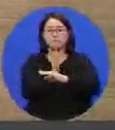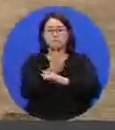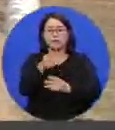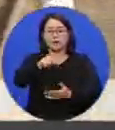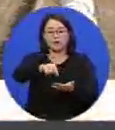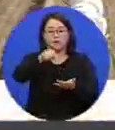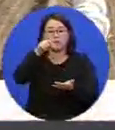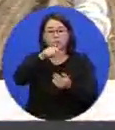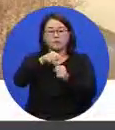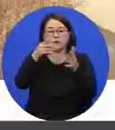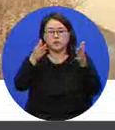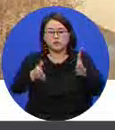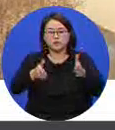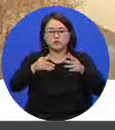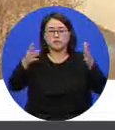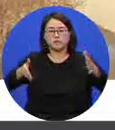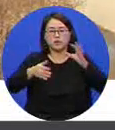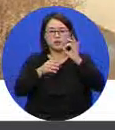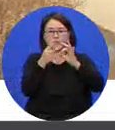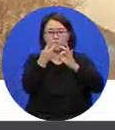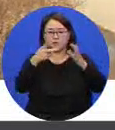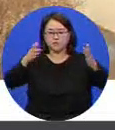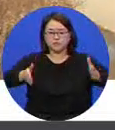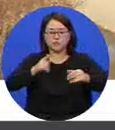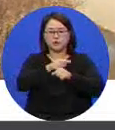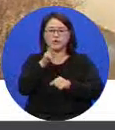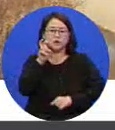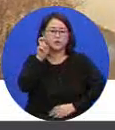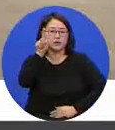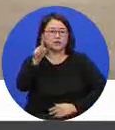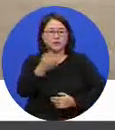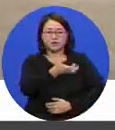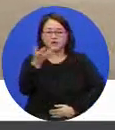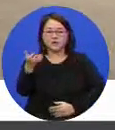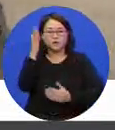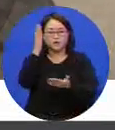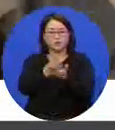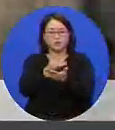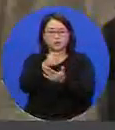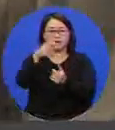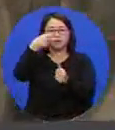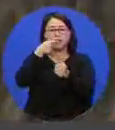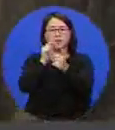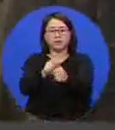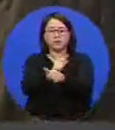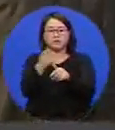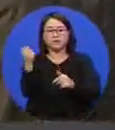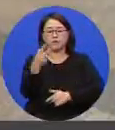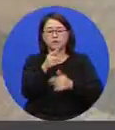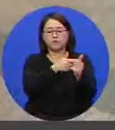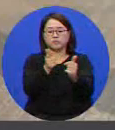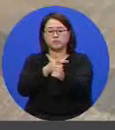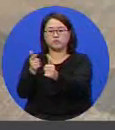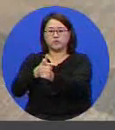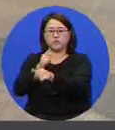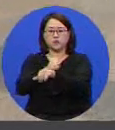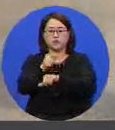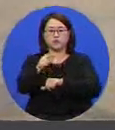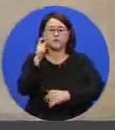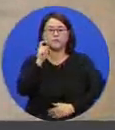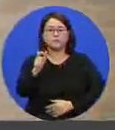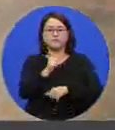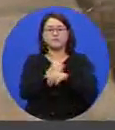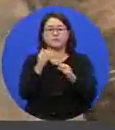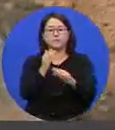반경 10km 안에 대해 21일 동안 이동 제한을 명령하고 소독 조치를 강화하고 있습니다.